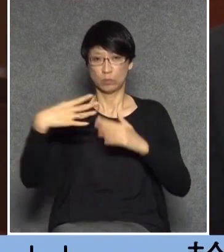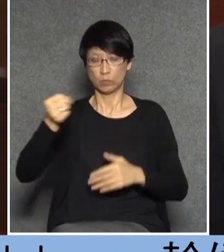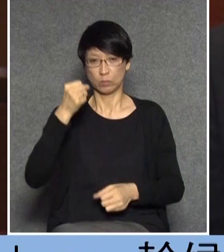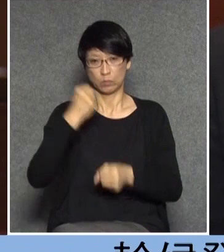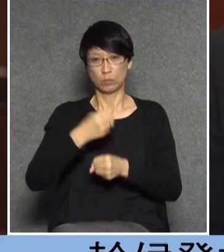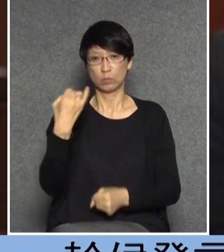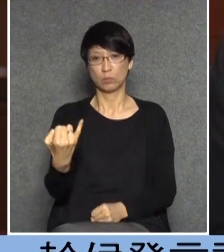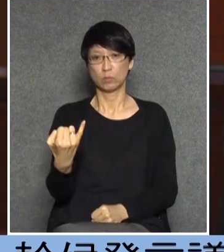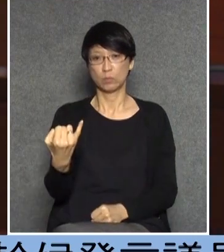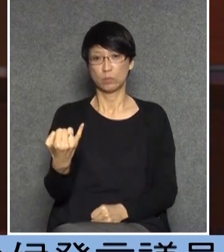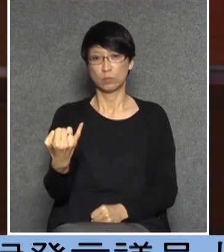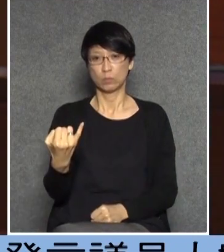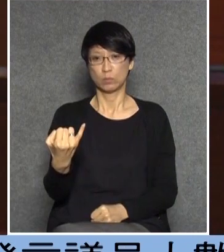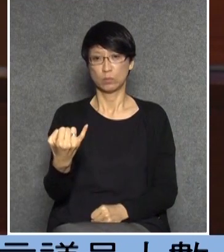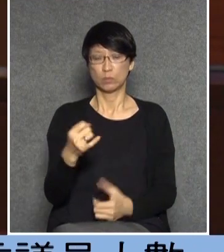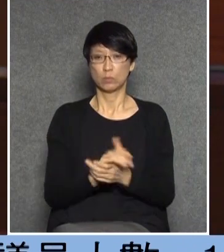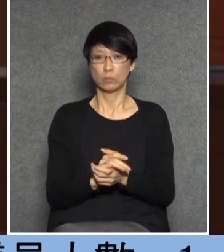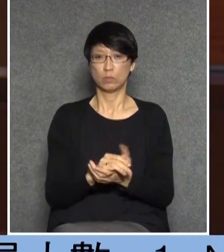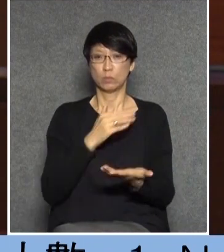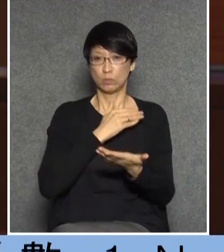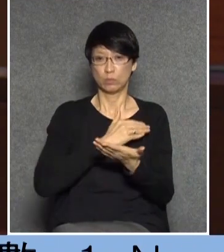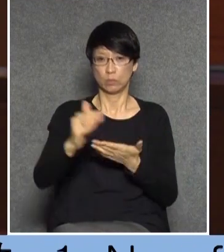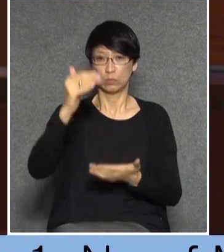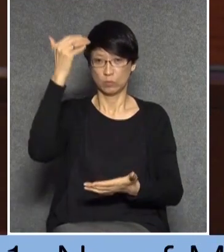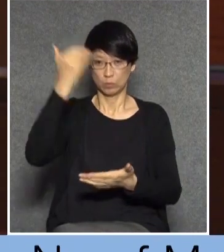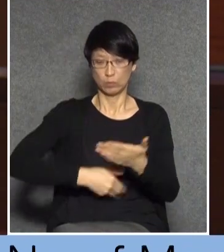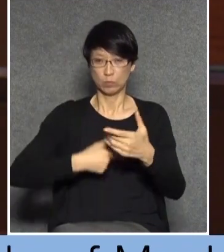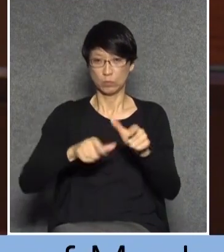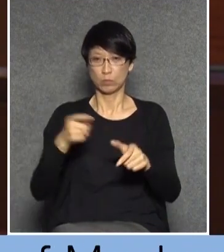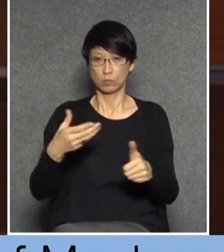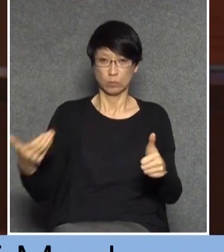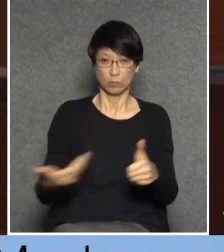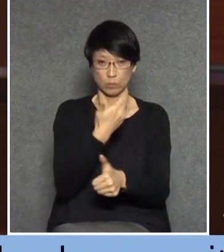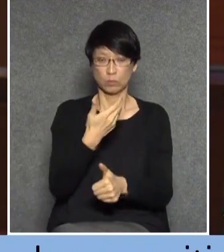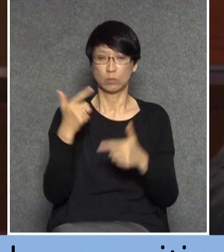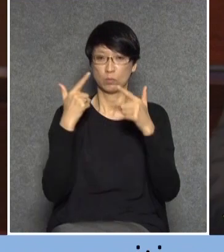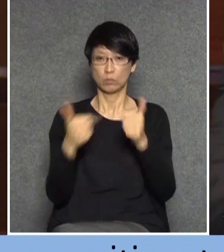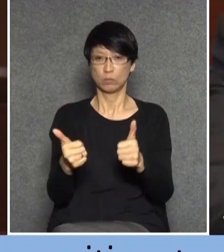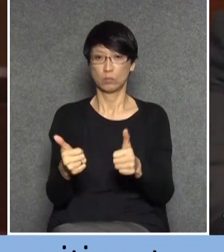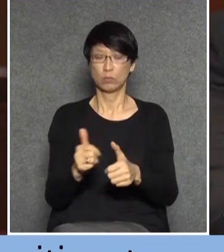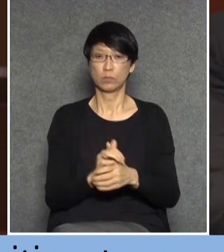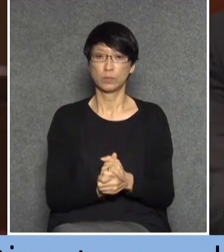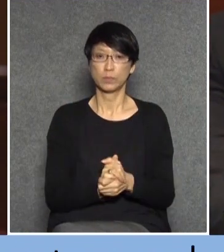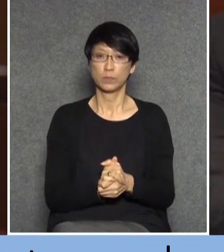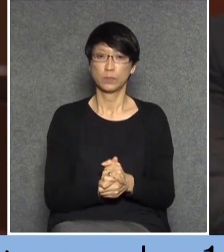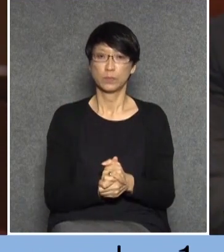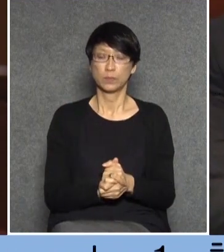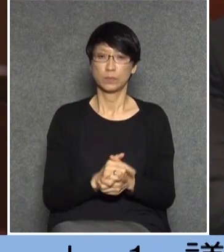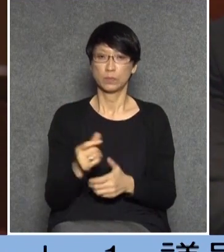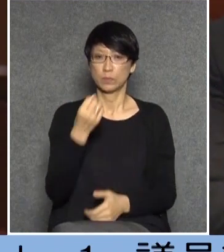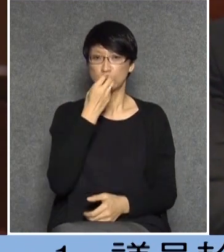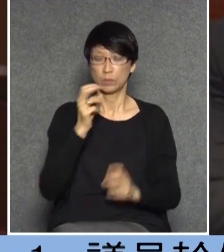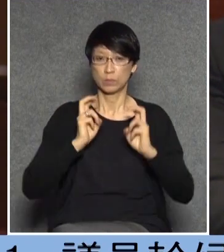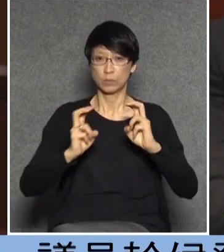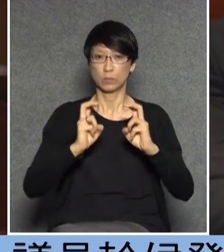職，早應裁撤，減你人工時少，抄油根本就應該。港鐵正實行所謂